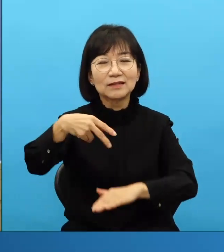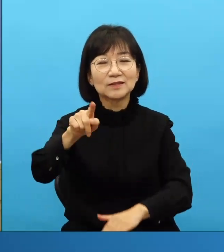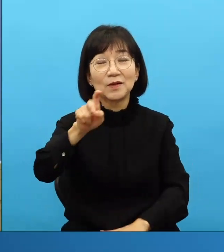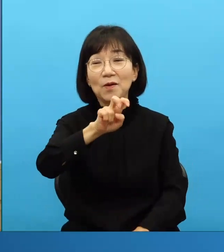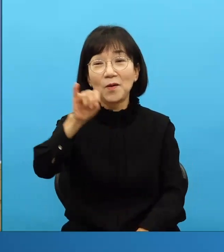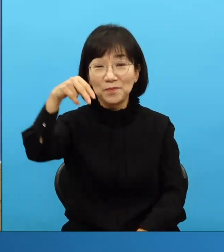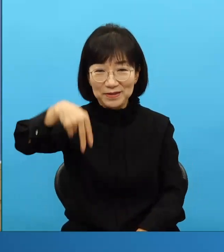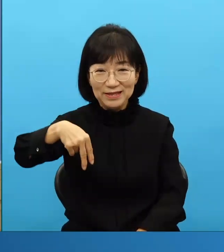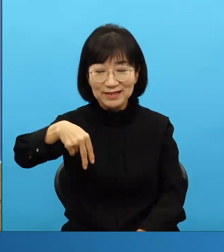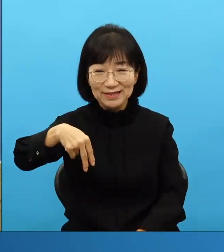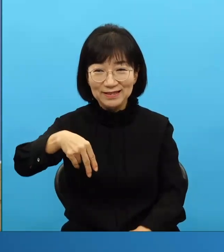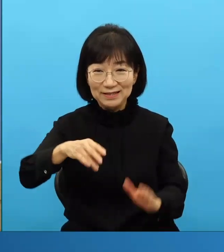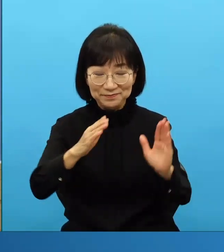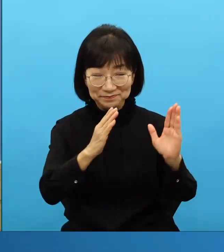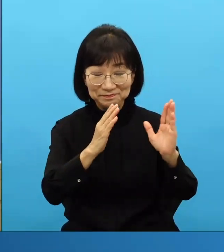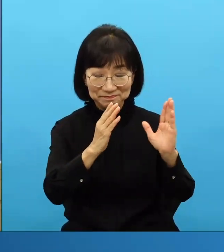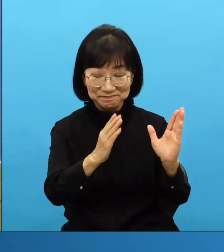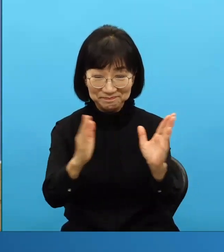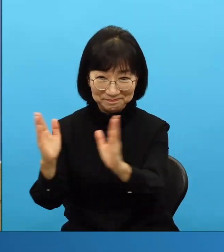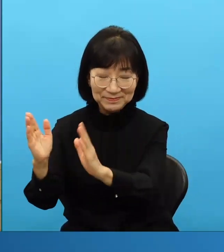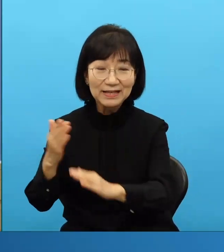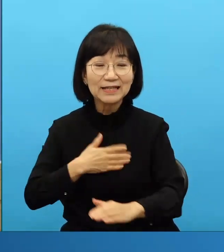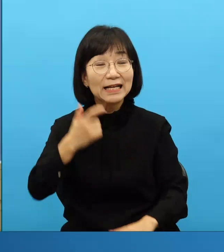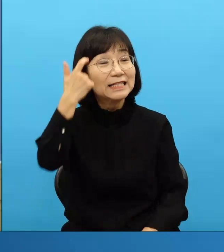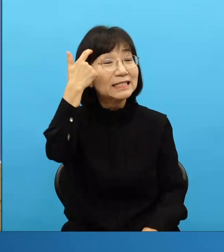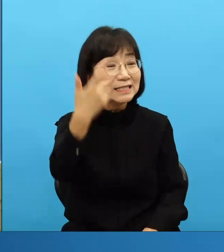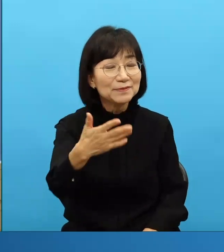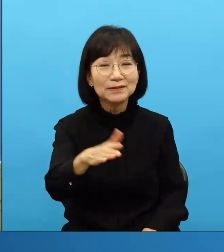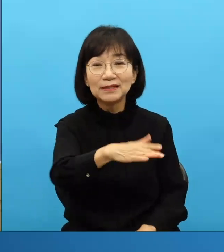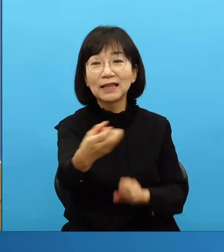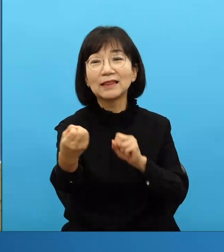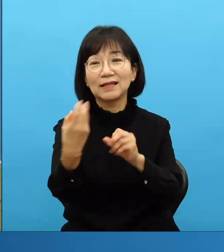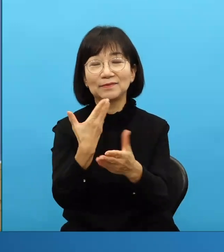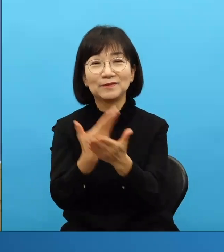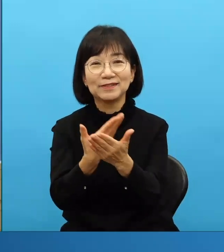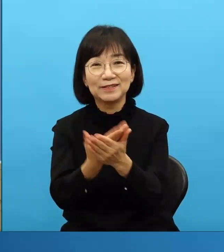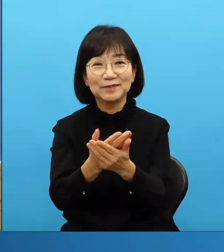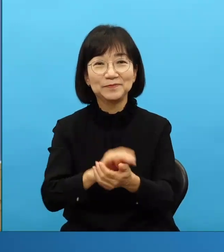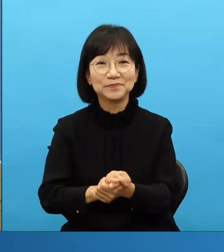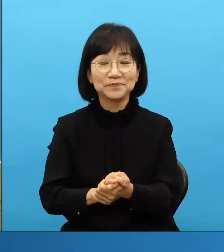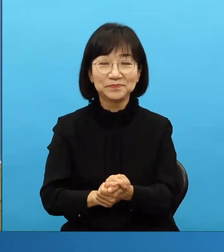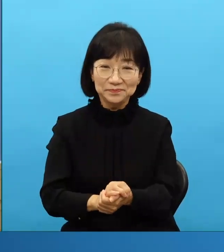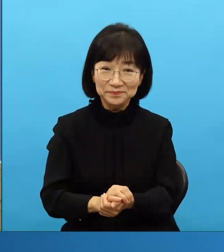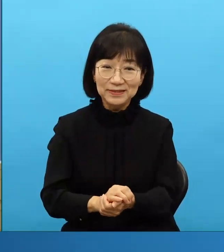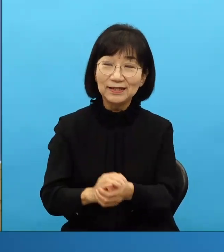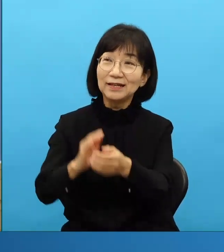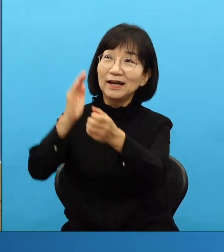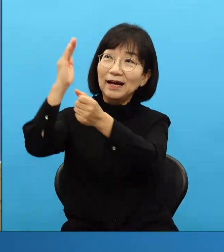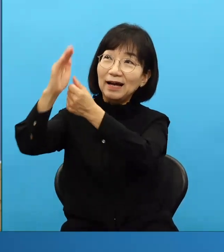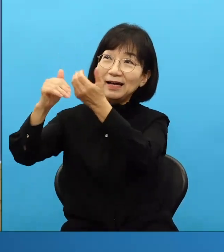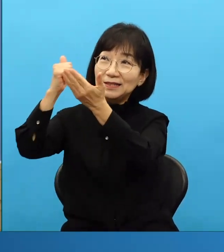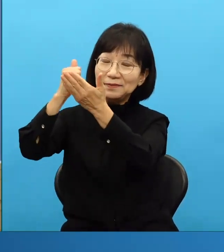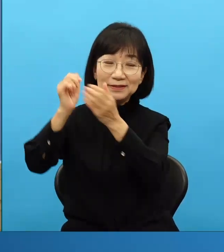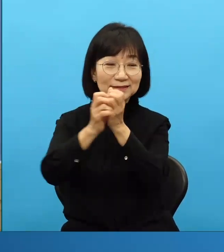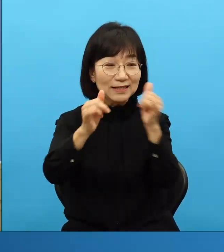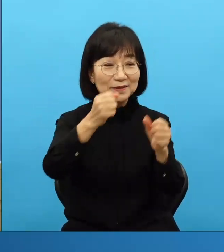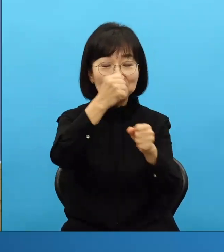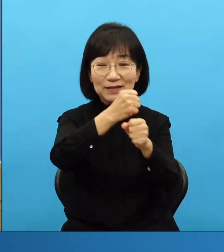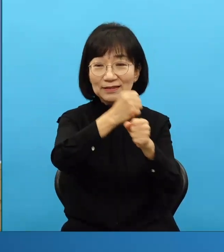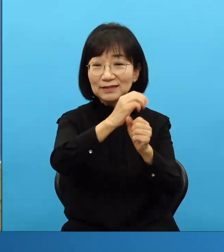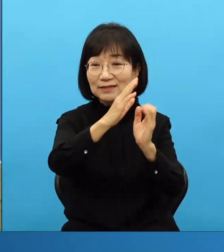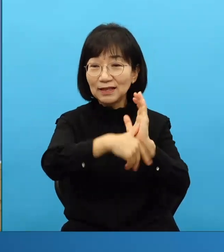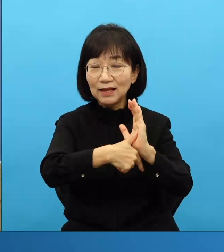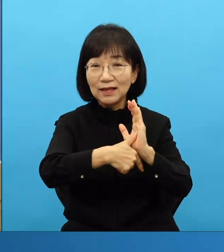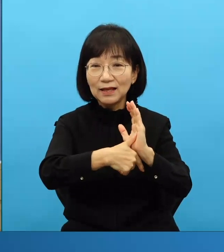제가 organize 질문 that 한번 once more. 드려보겠습니다. I'll give you a question, 여러분이 한번 대답해 보시죠. and may you answer me. 하나님이 인간을 God, 어떤 존재로 창조하셨다고요? how did God